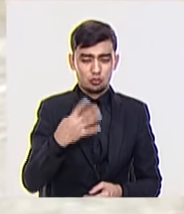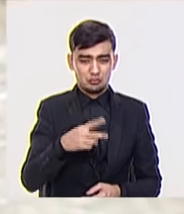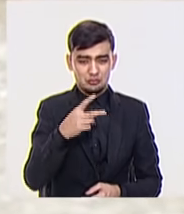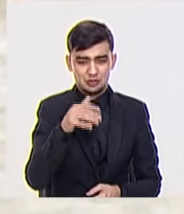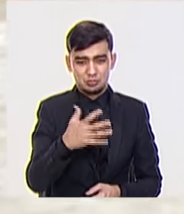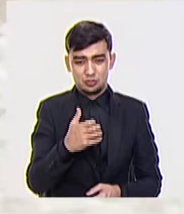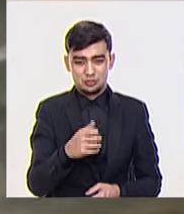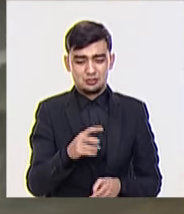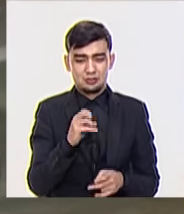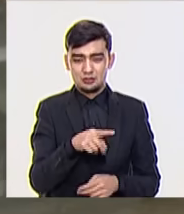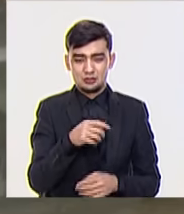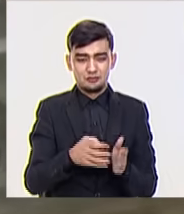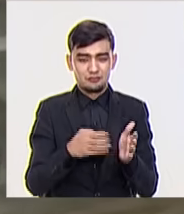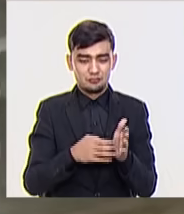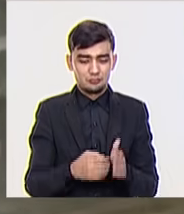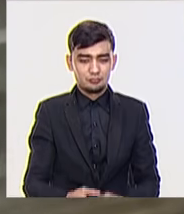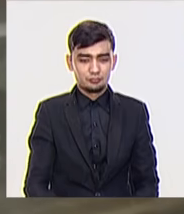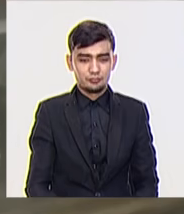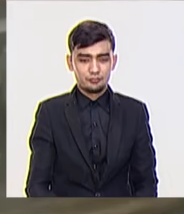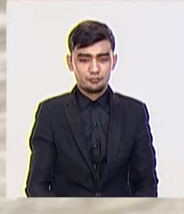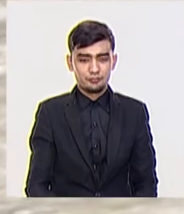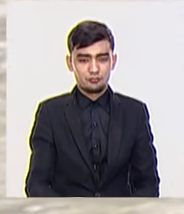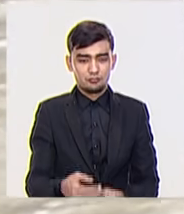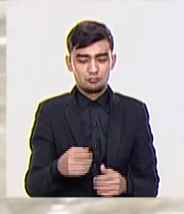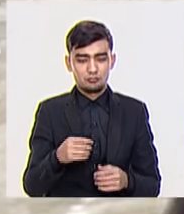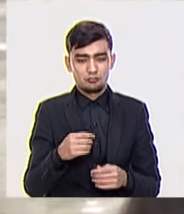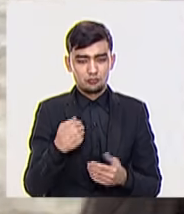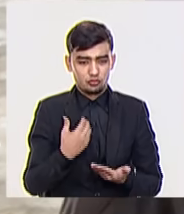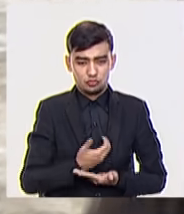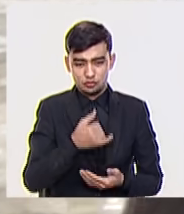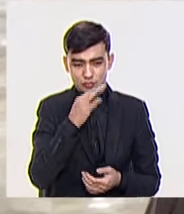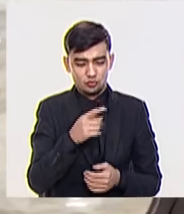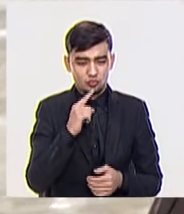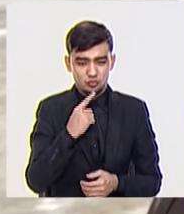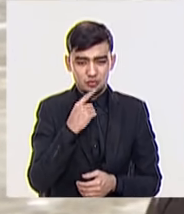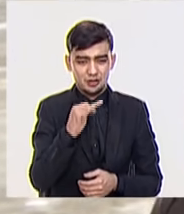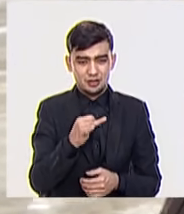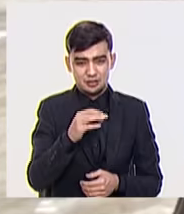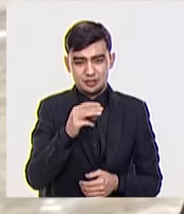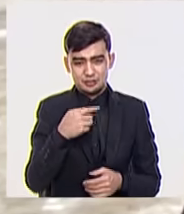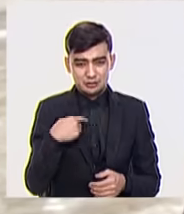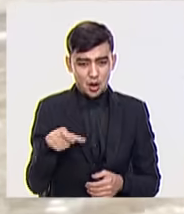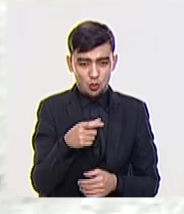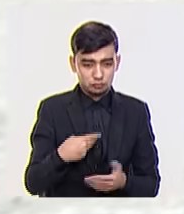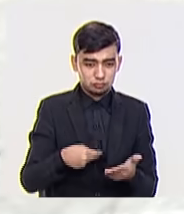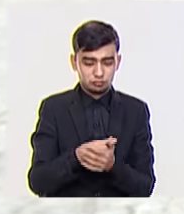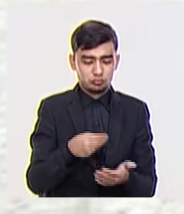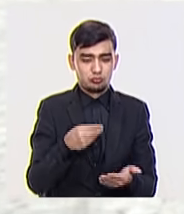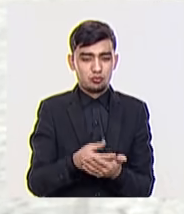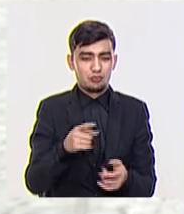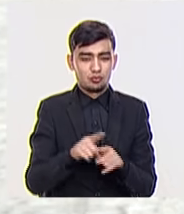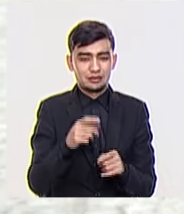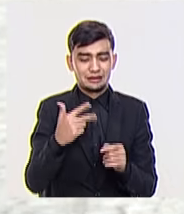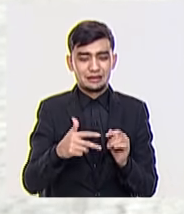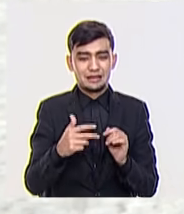42500 жетпейді. Жетпейді. Бәрінесе қымбат қазір. Күн көре алмас, қиын. Заправкасы қымбат.